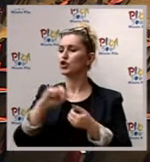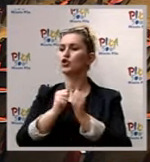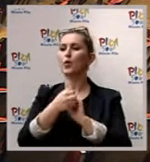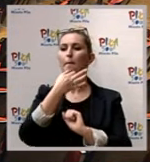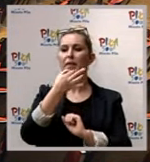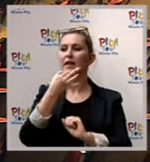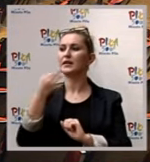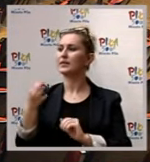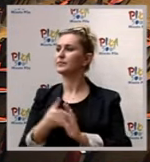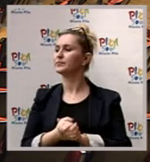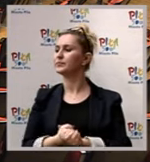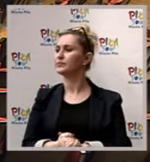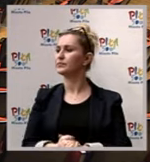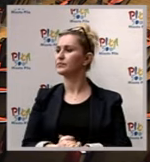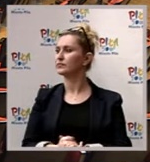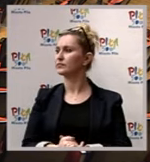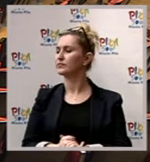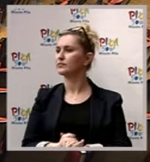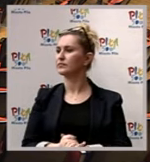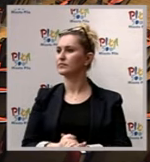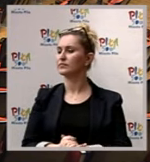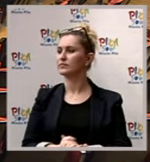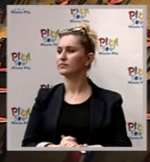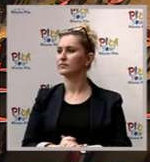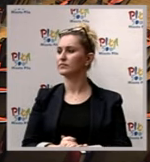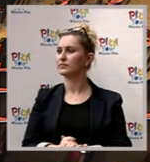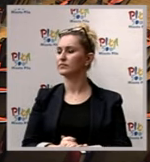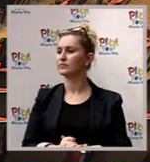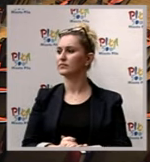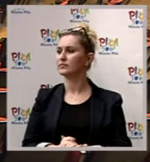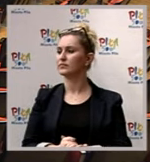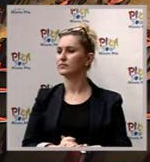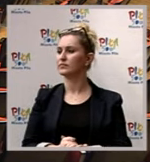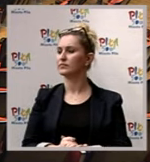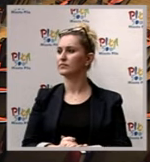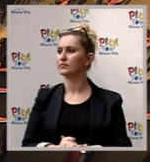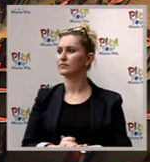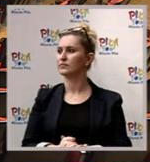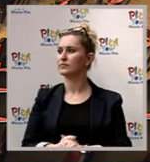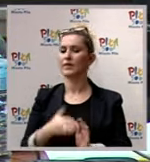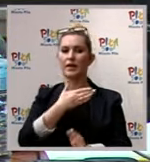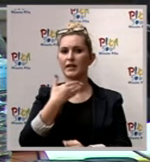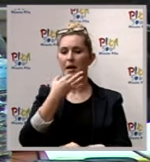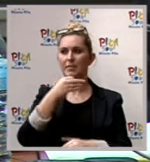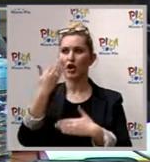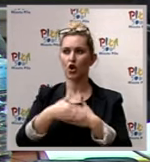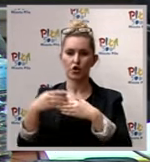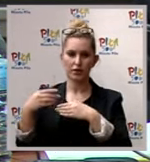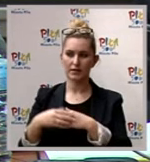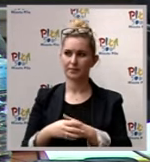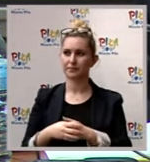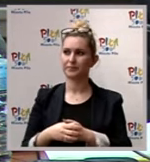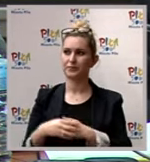chciałby zabrać głos w sprawie tej przedstawionej informacji? Nie widzę. Wobec tego dziękuję